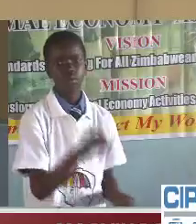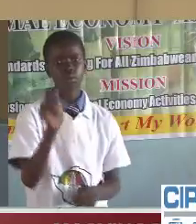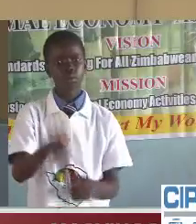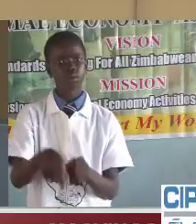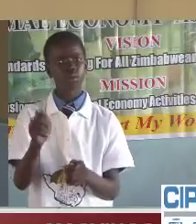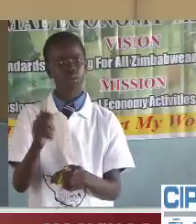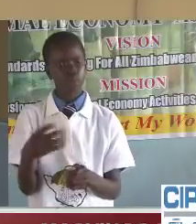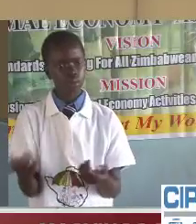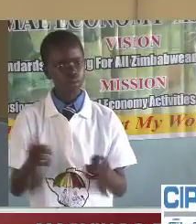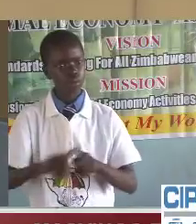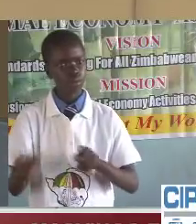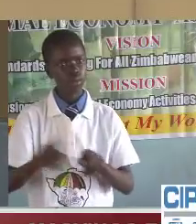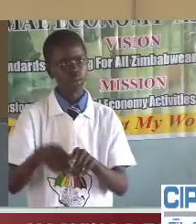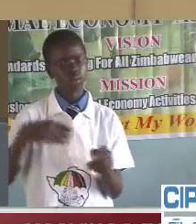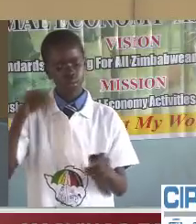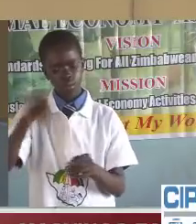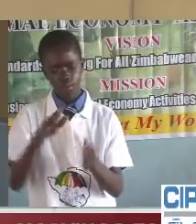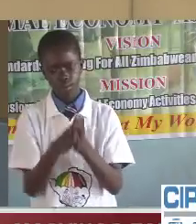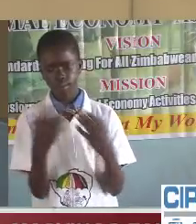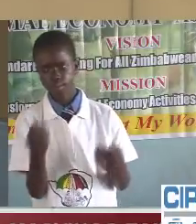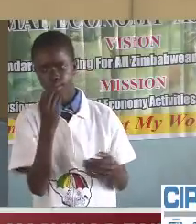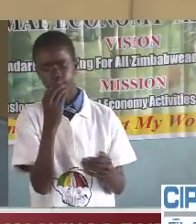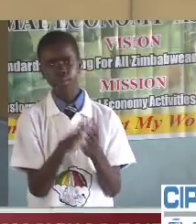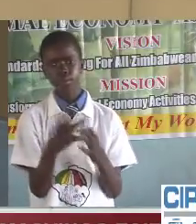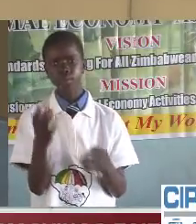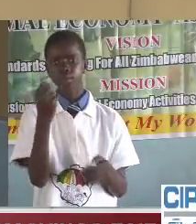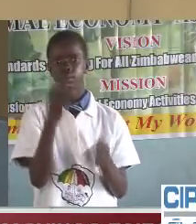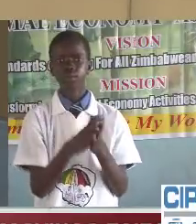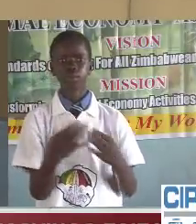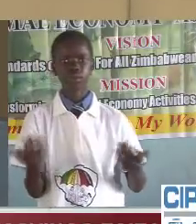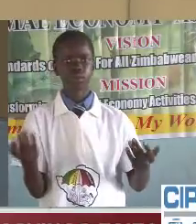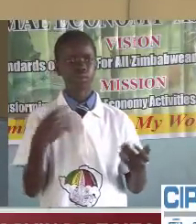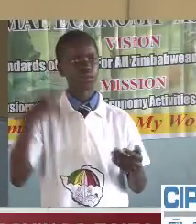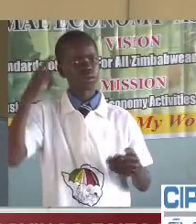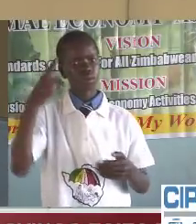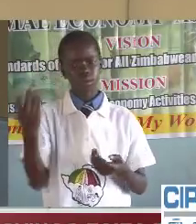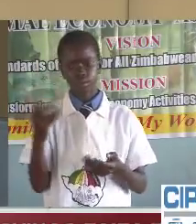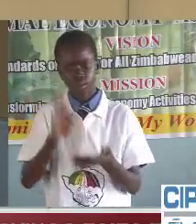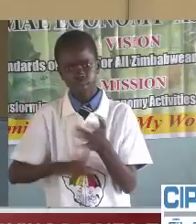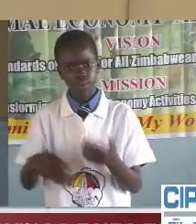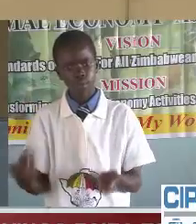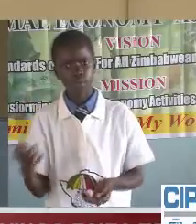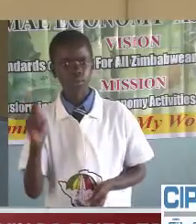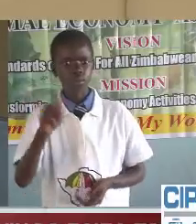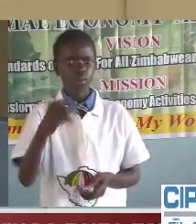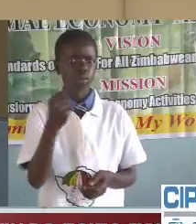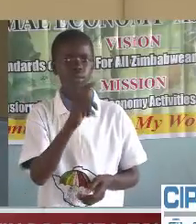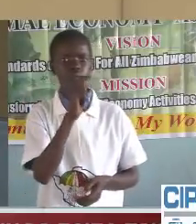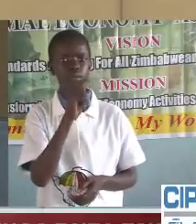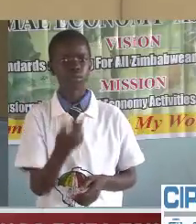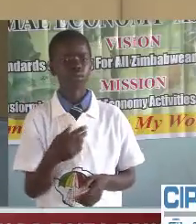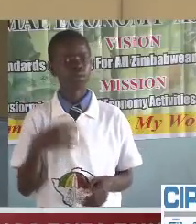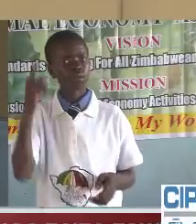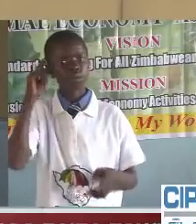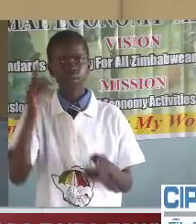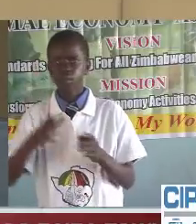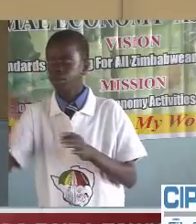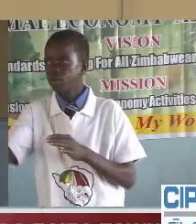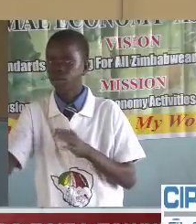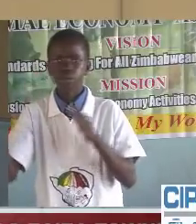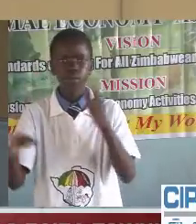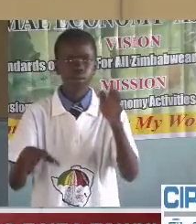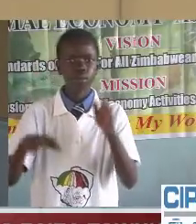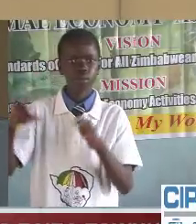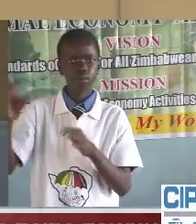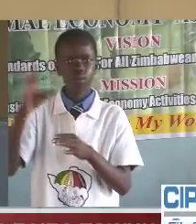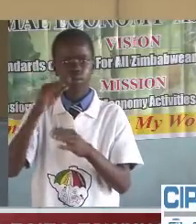muchikambe. And this is what we need. We need a new set of ideas. We don't need that stereotype kuti takakura ndakadai, takakura chidai.